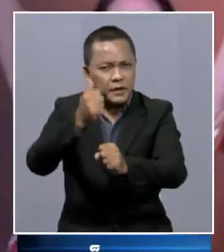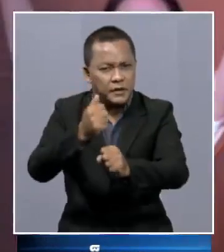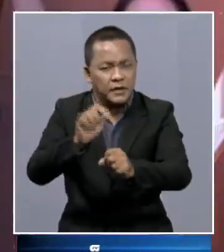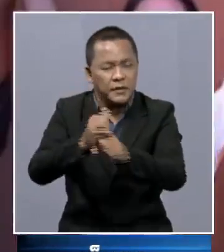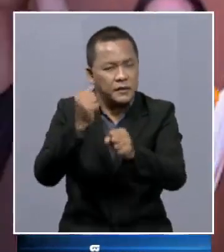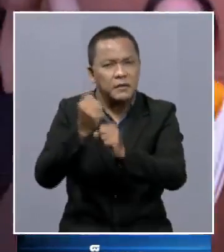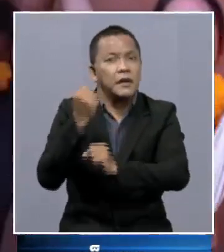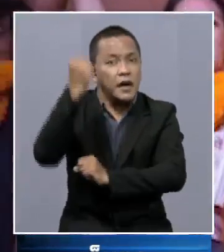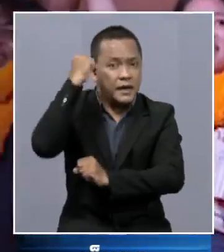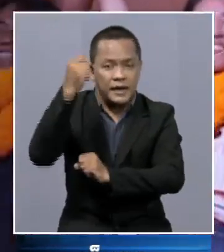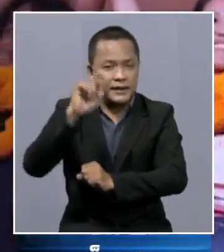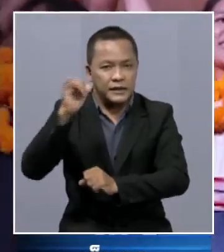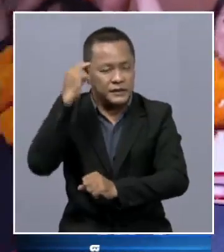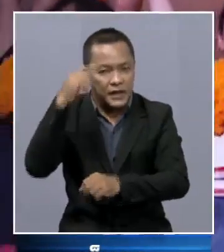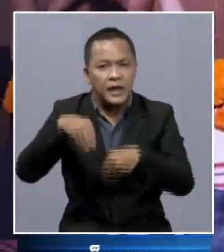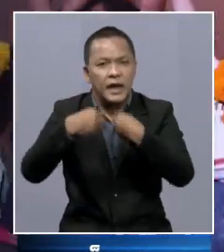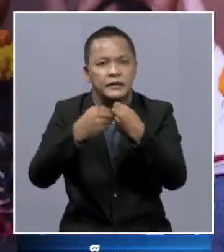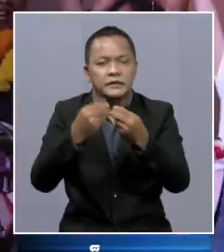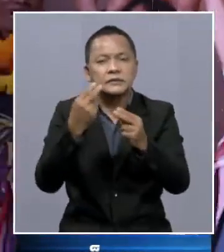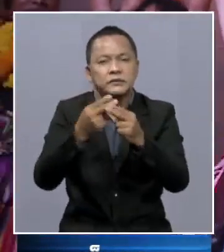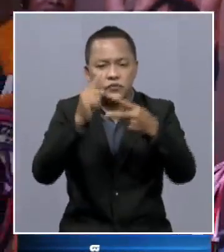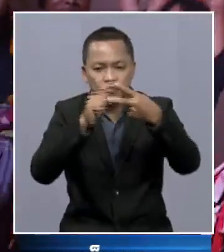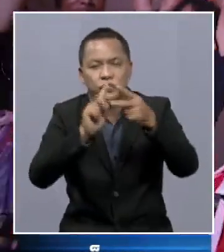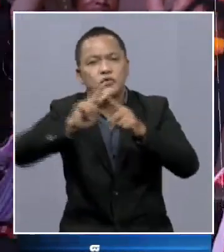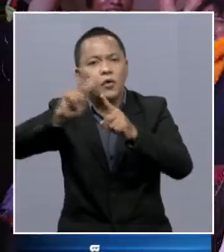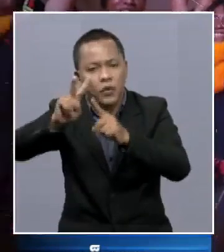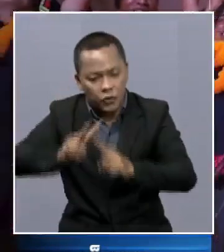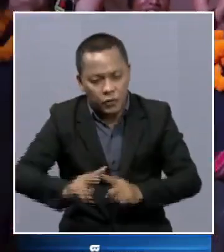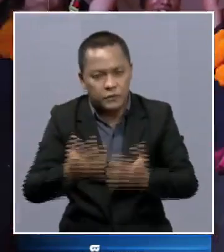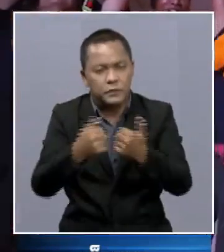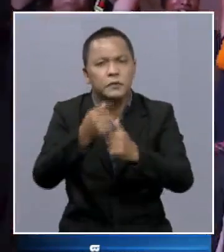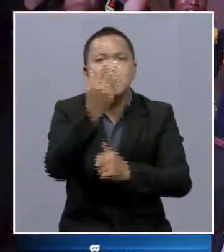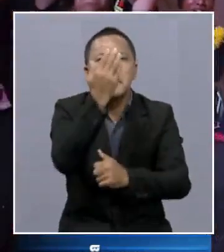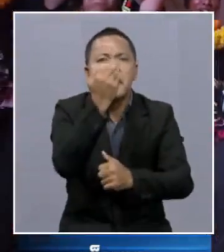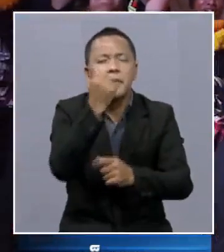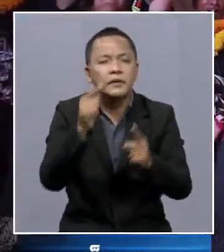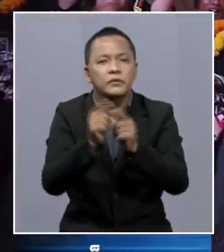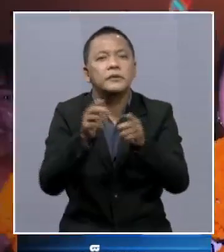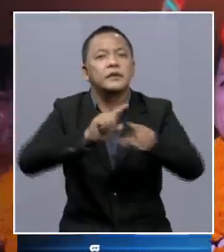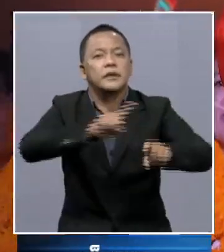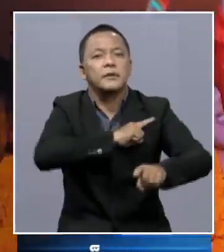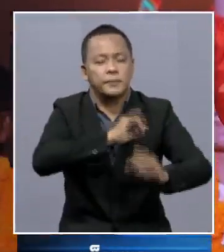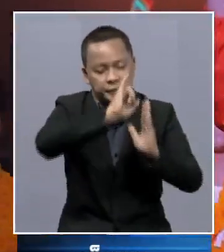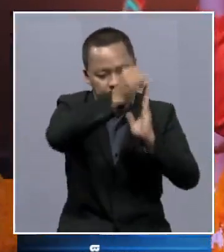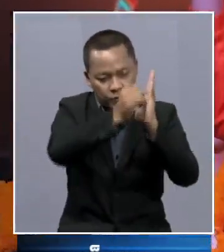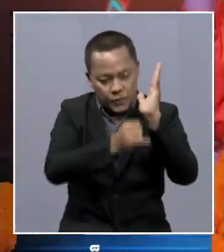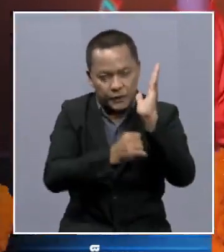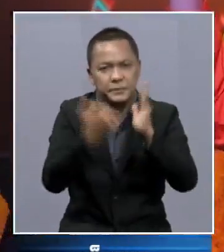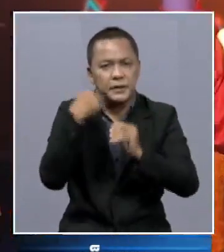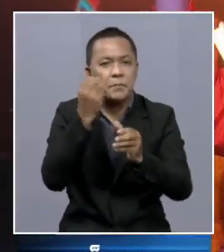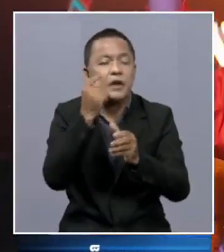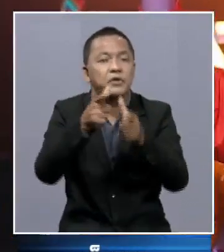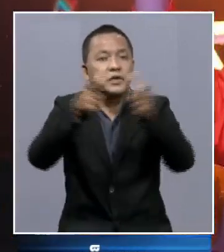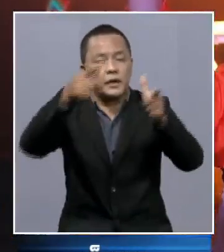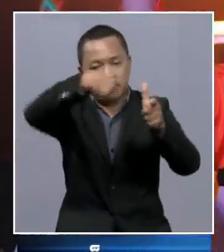ถึไม่วาจะไม่ชนะ แต่ได้ที่ 2 ใหละปล้ที่มัเป็เพระว่า ในบริบทขแตะแลจงหวดมมบานให่